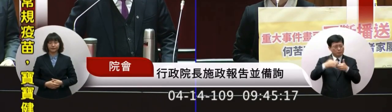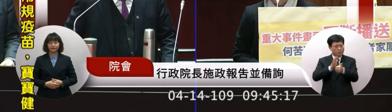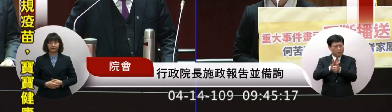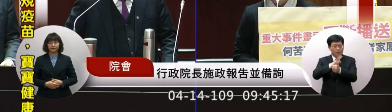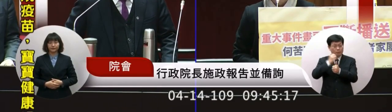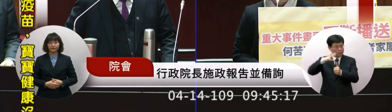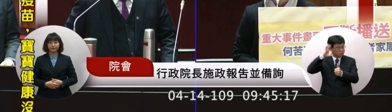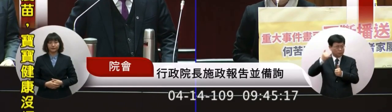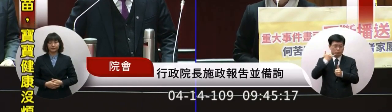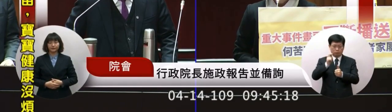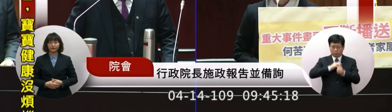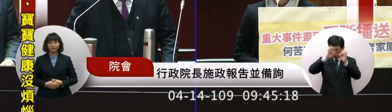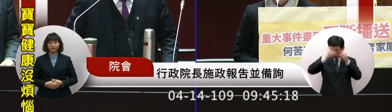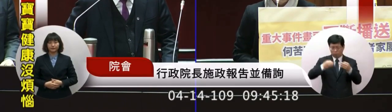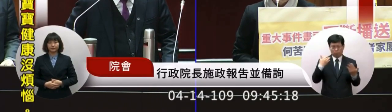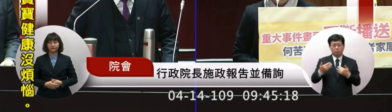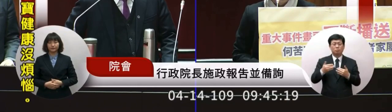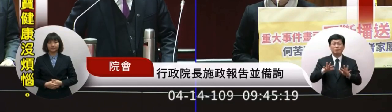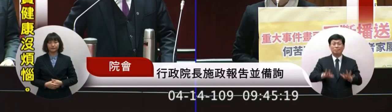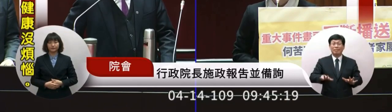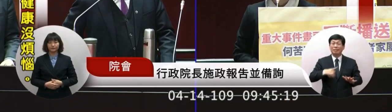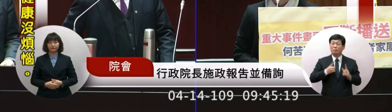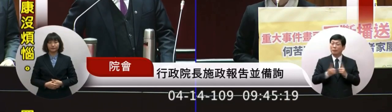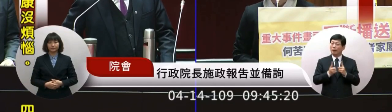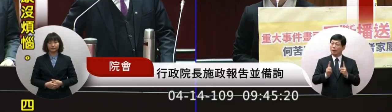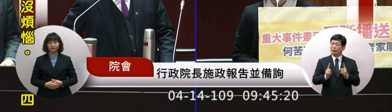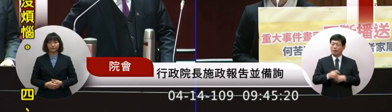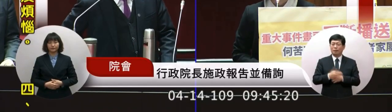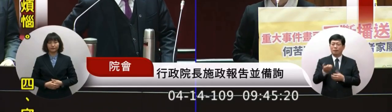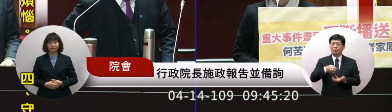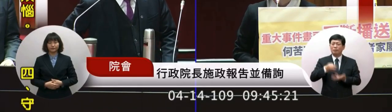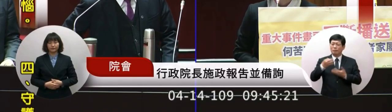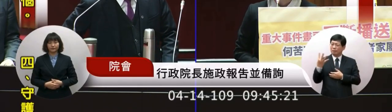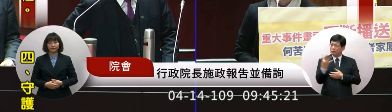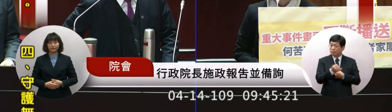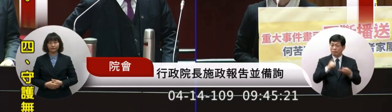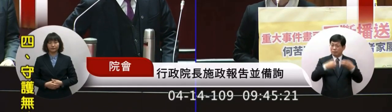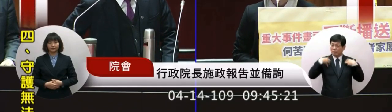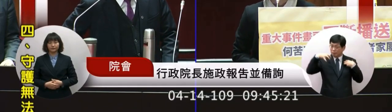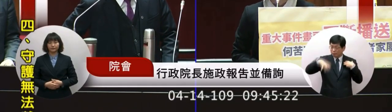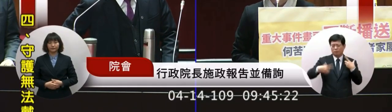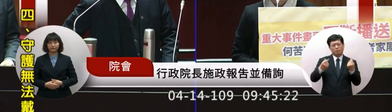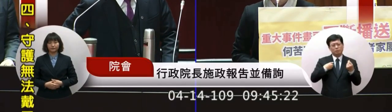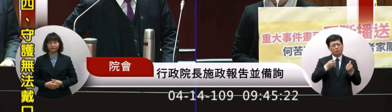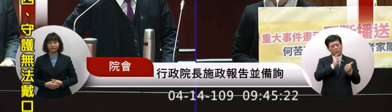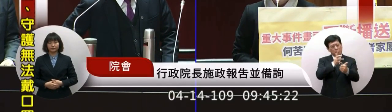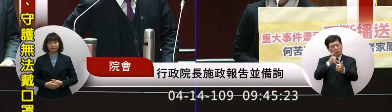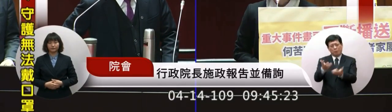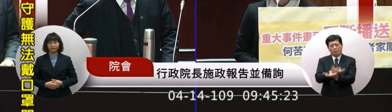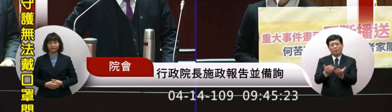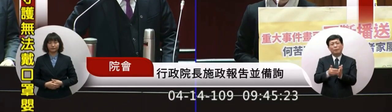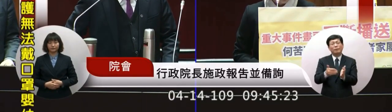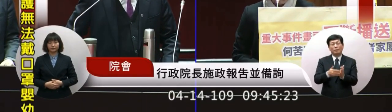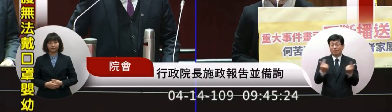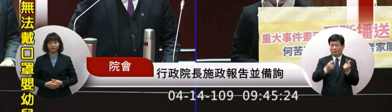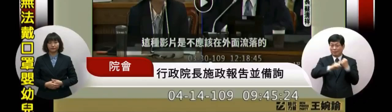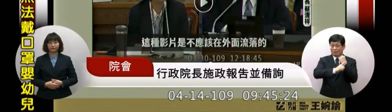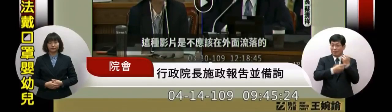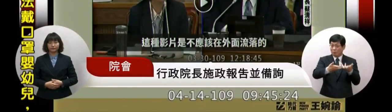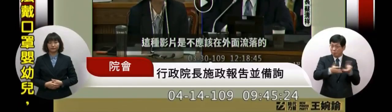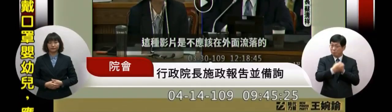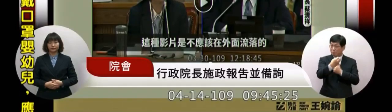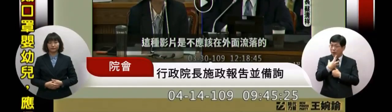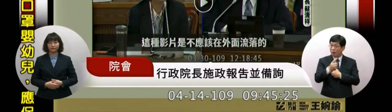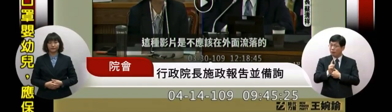律啊，这是我们希望能够做得到的。但是以现实的状况来看，就是刚才提到那几个组织单位，我们也都持续跟他们请教与沟通。以法务部的回应来